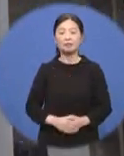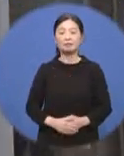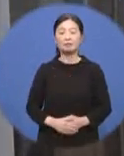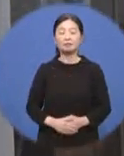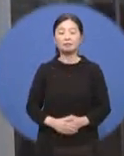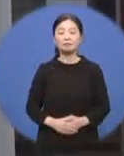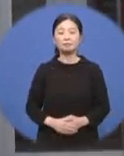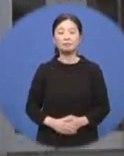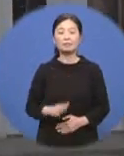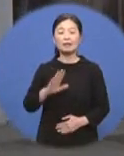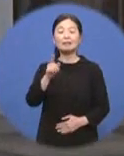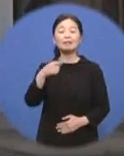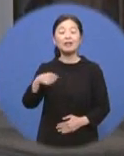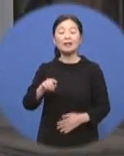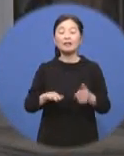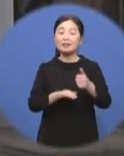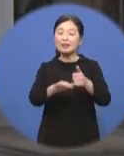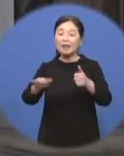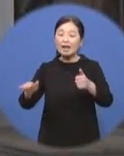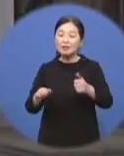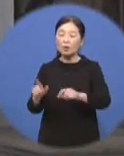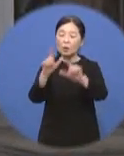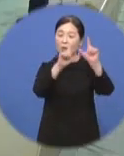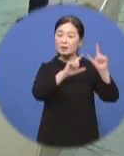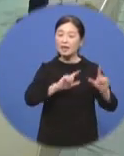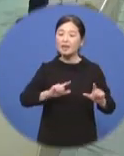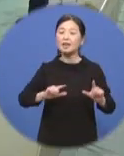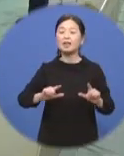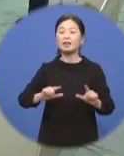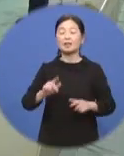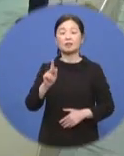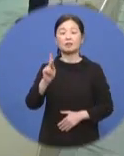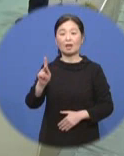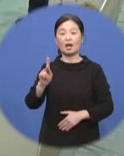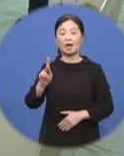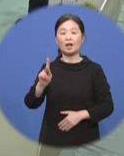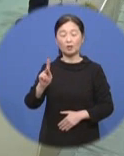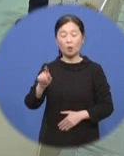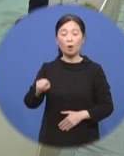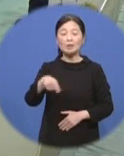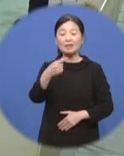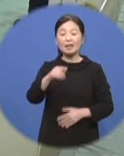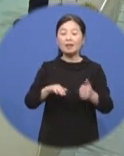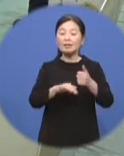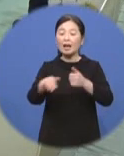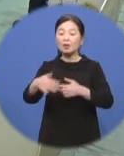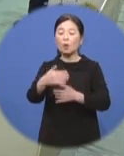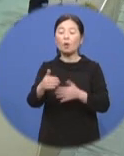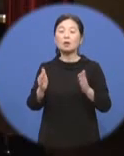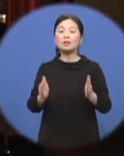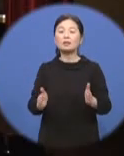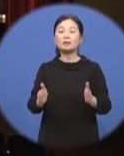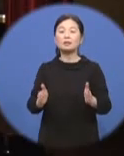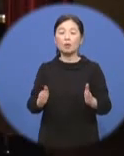最後に県環境生活総務課自然環境室の岩崎さんに今後の事業